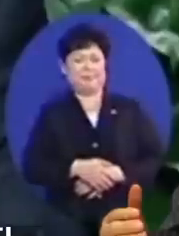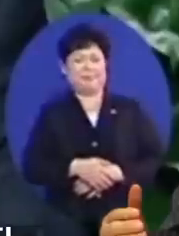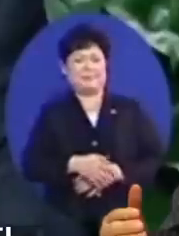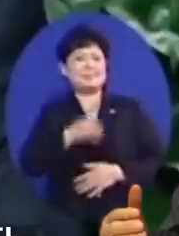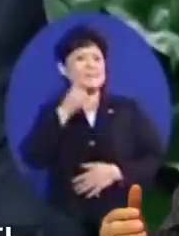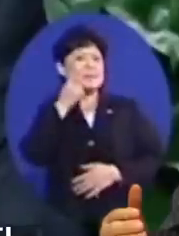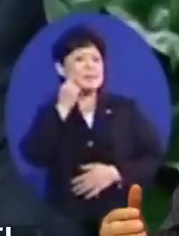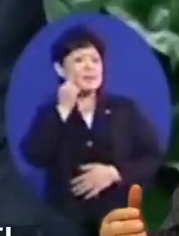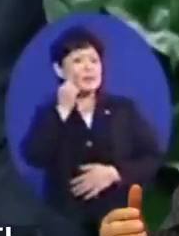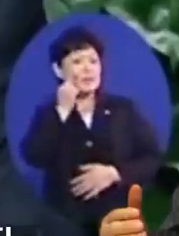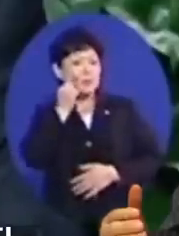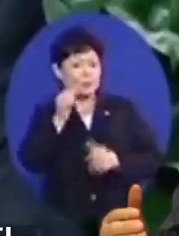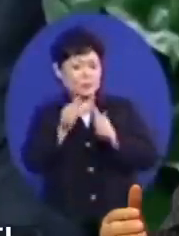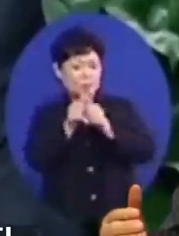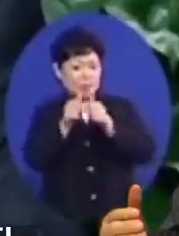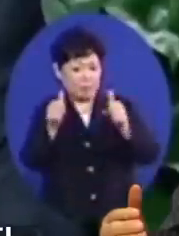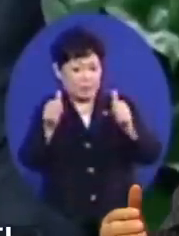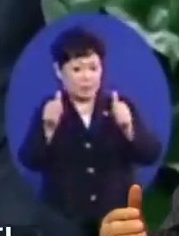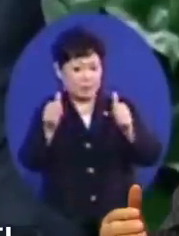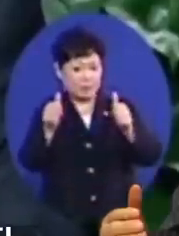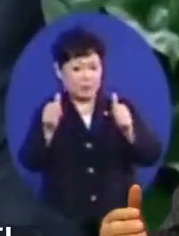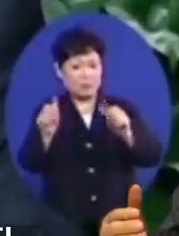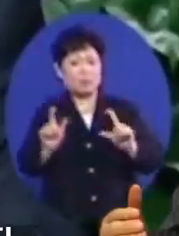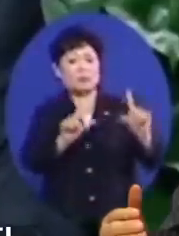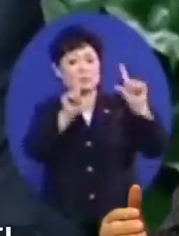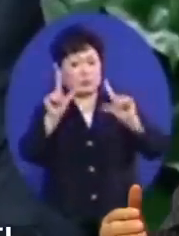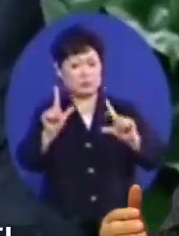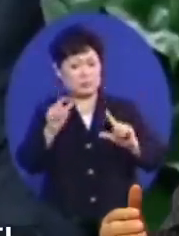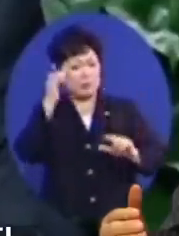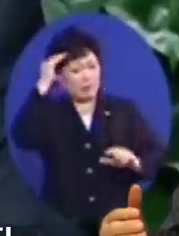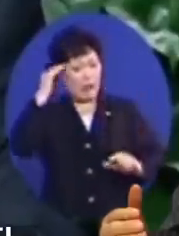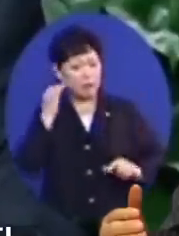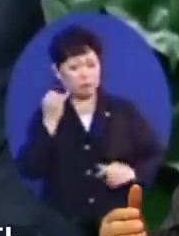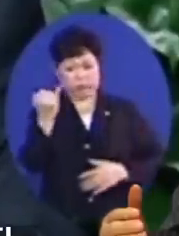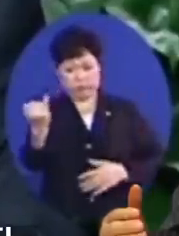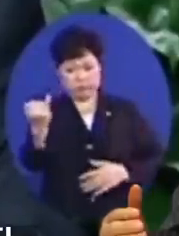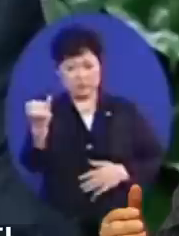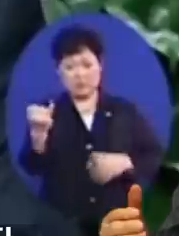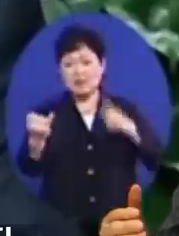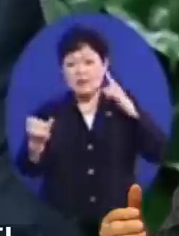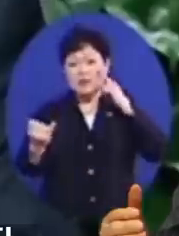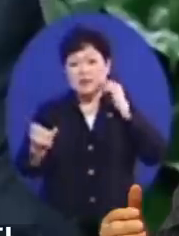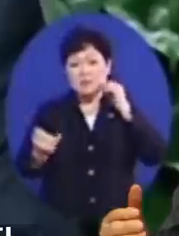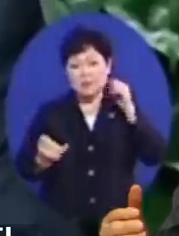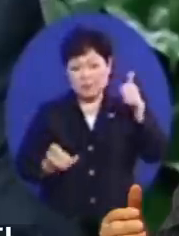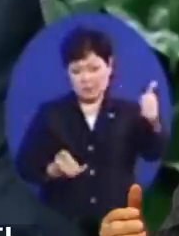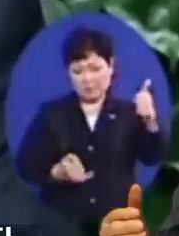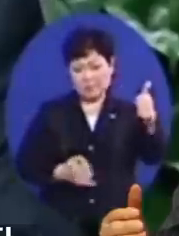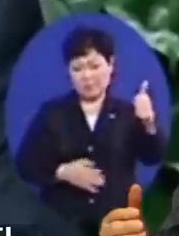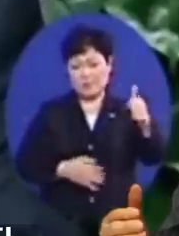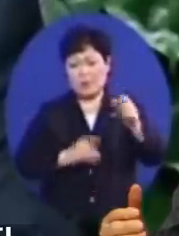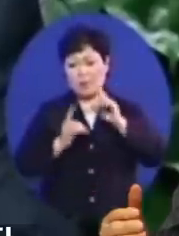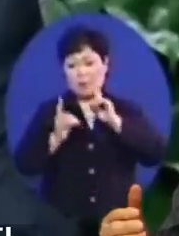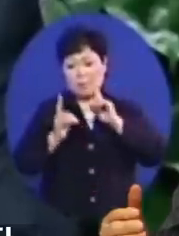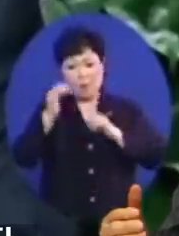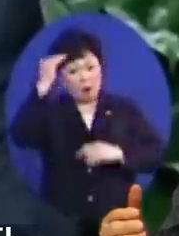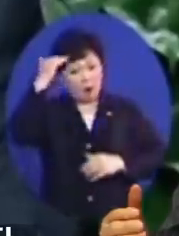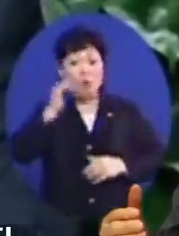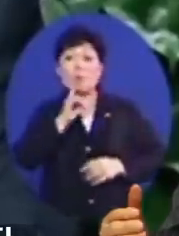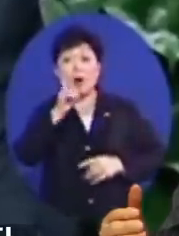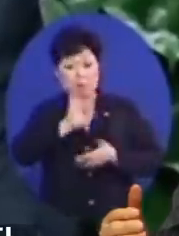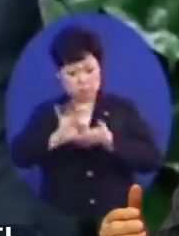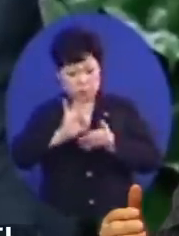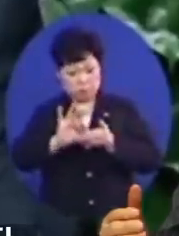일본 남편과 사는 한국 부인은 일본 말을 하게 된 것입니다.